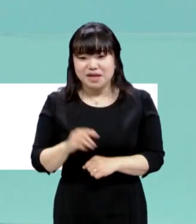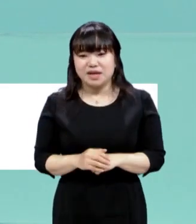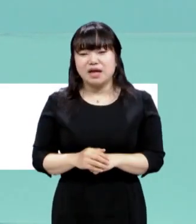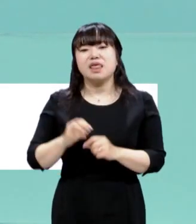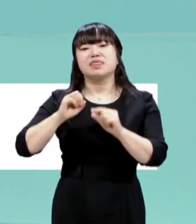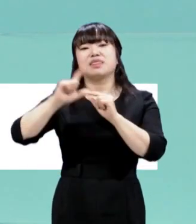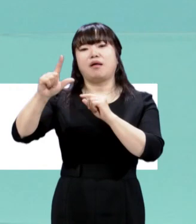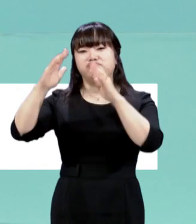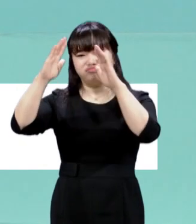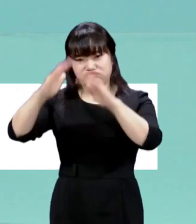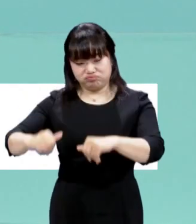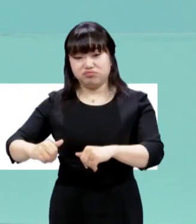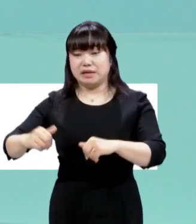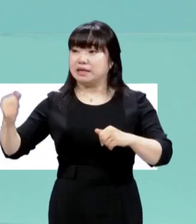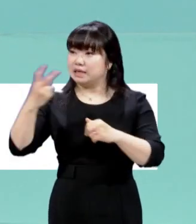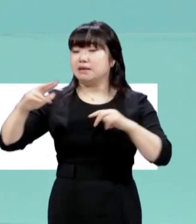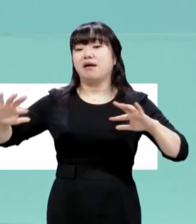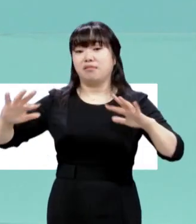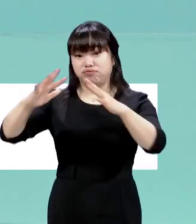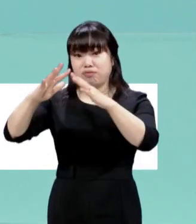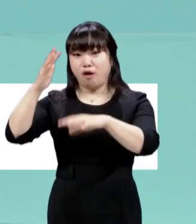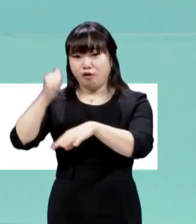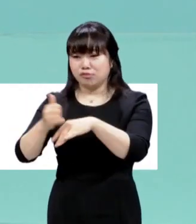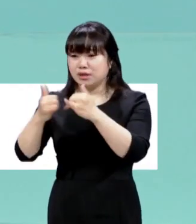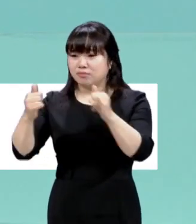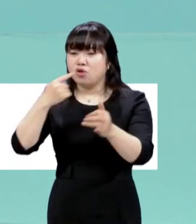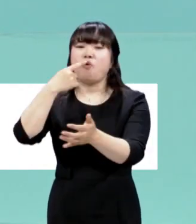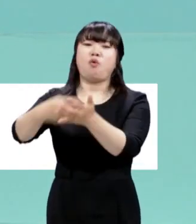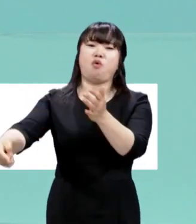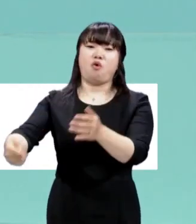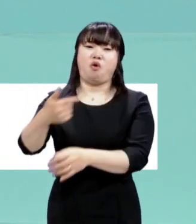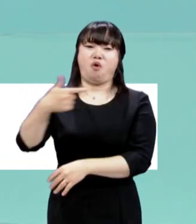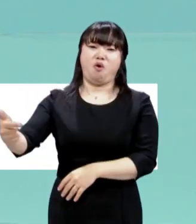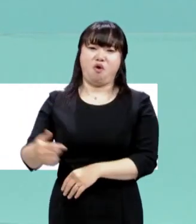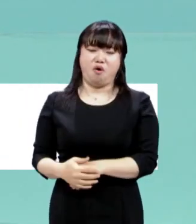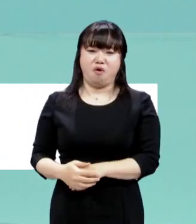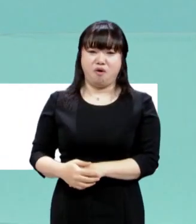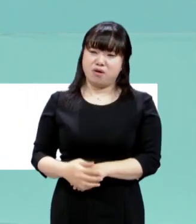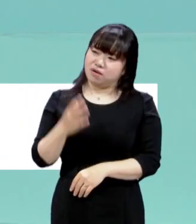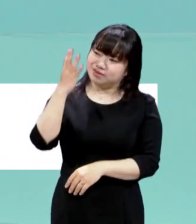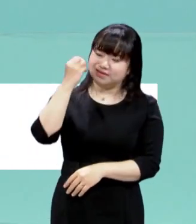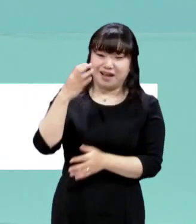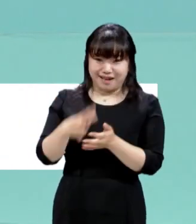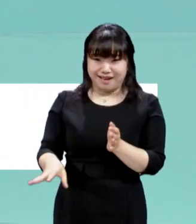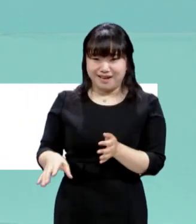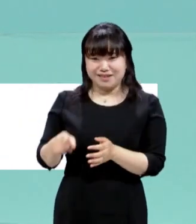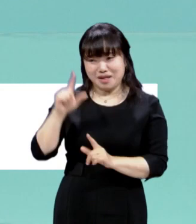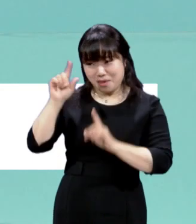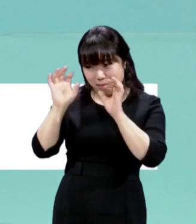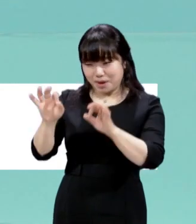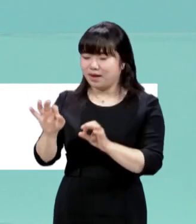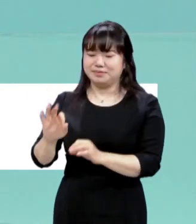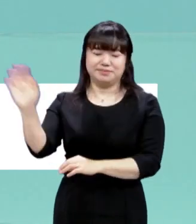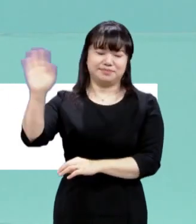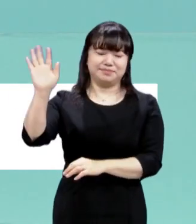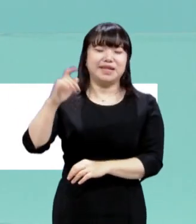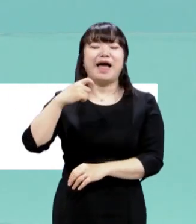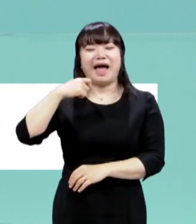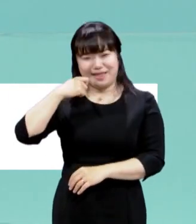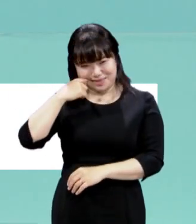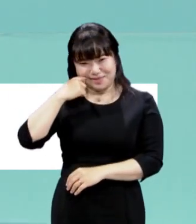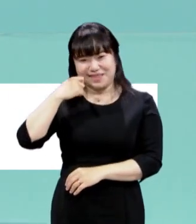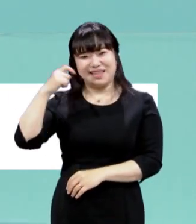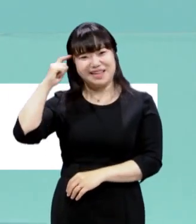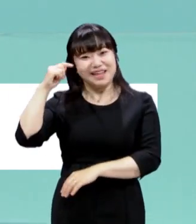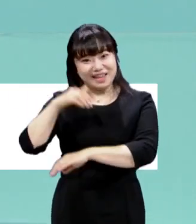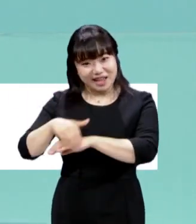재개발이 진행되다 보면 주민들 한테 피해가 갈 수 있는 그런 재개발이 진행 될 수 있는데 그런 거는 지향한다 하면 안 된다